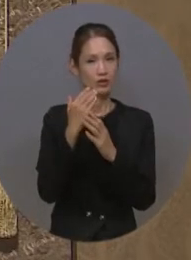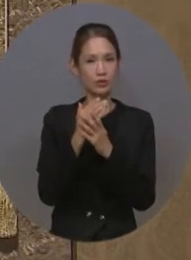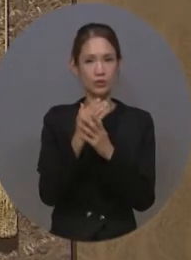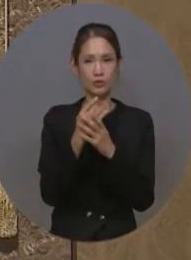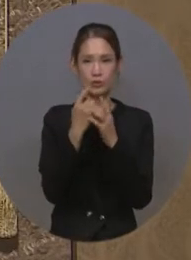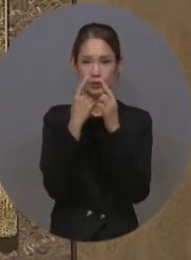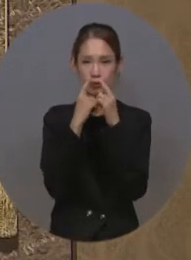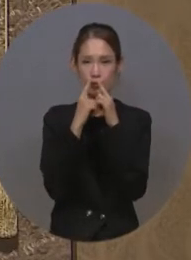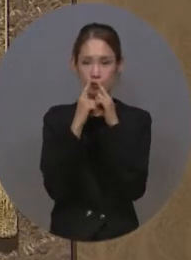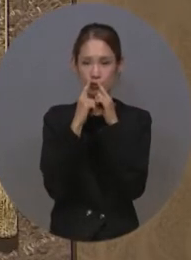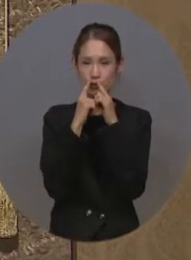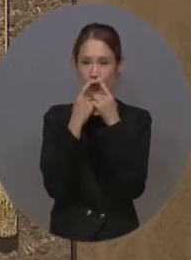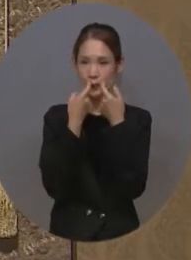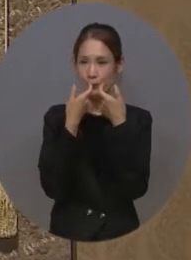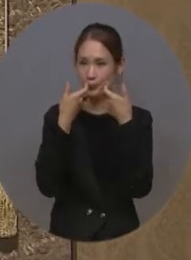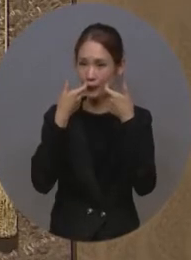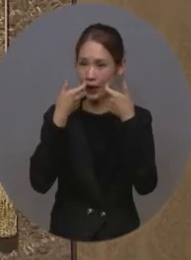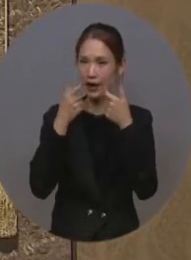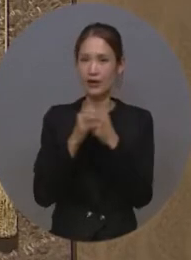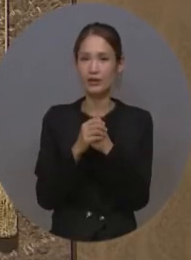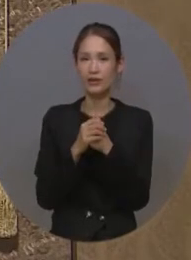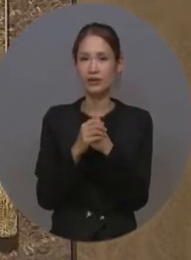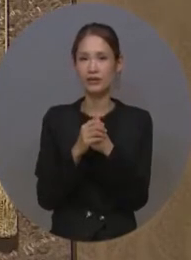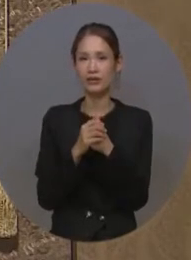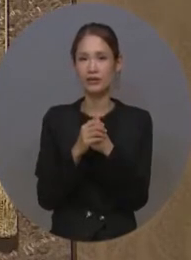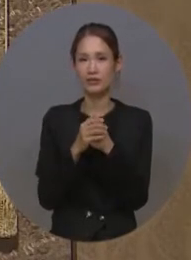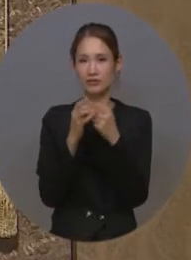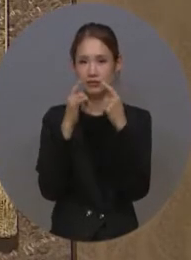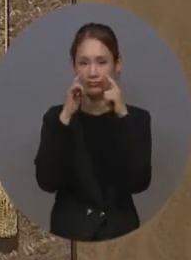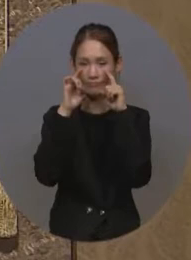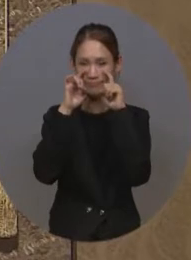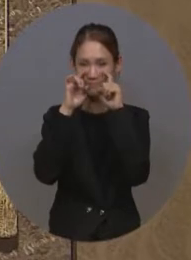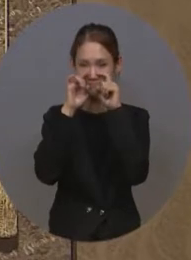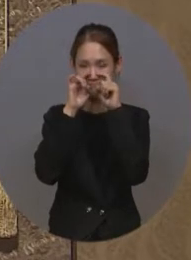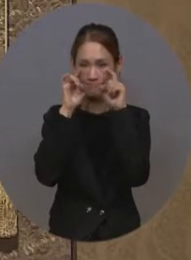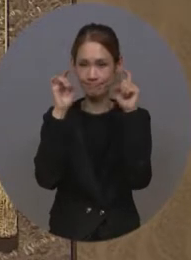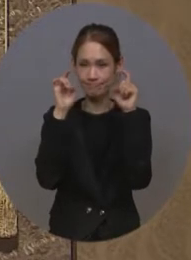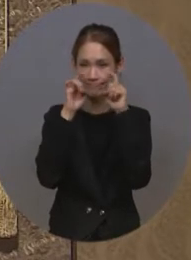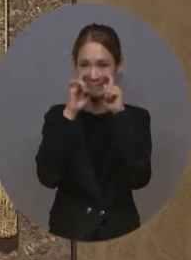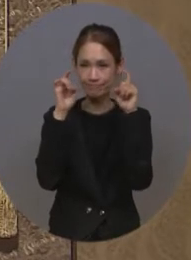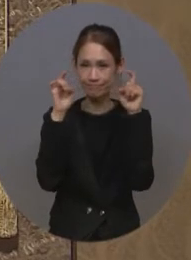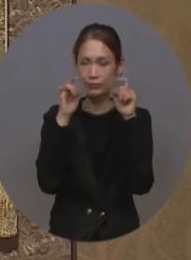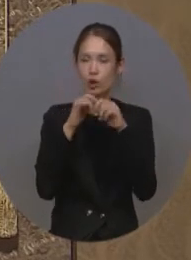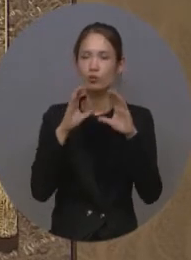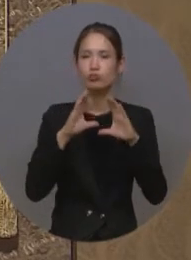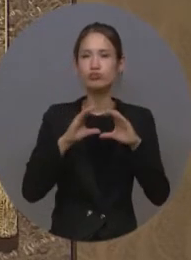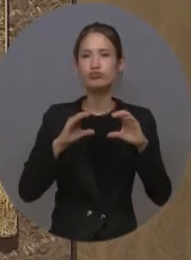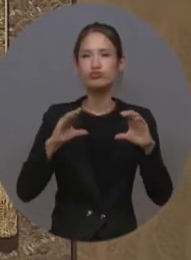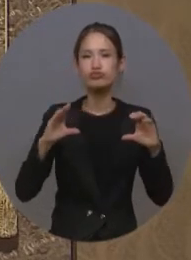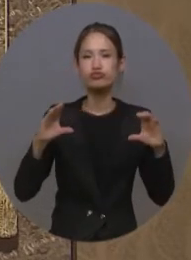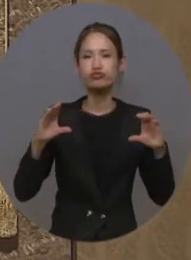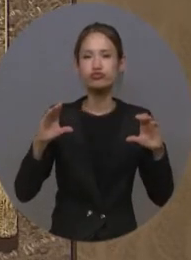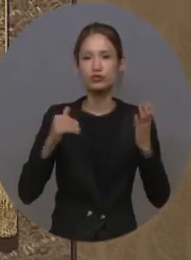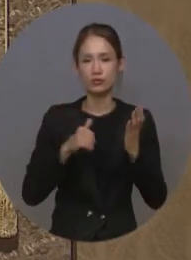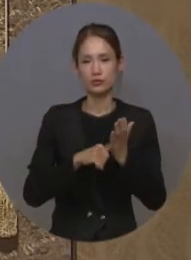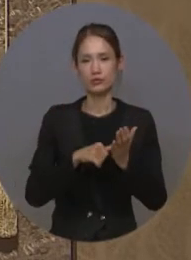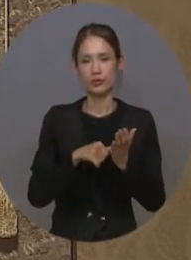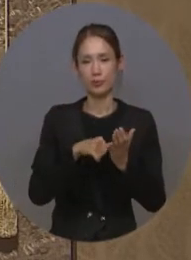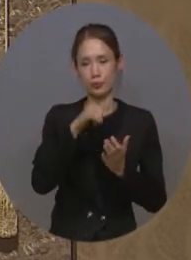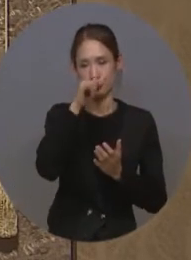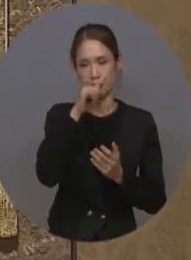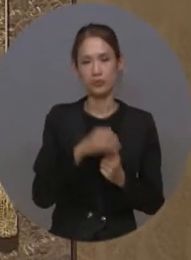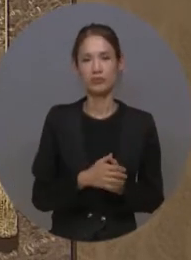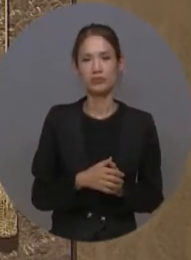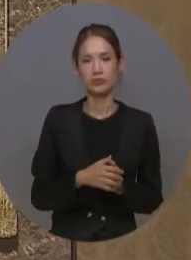이렇게 끼워가지고 딱 꽂으면 네. 여기가 열리면서 코골이가 굉장히 부드러워지는 그런 예. 제품도